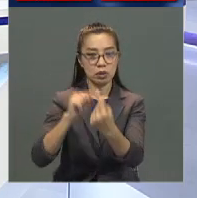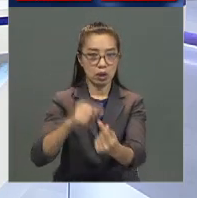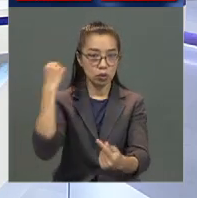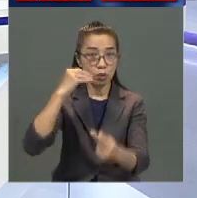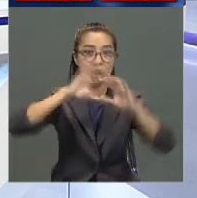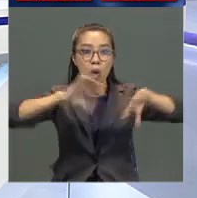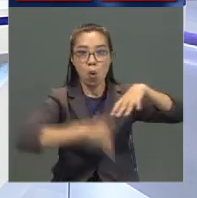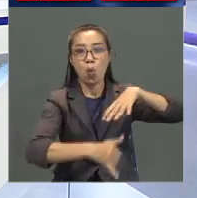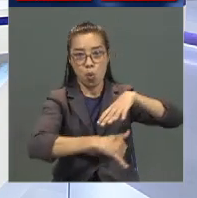สิ่งที่บีการคลังจ่ายในต่างประเทศจะประสานกับกรมการกงสุลเพื่อติดตามนายจ้างกันอีกต่อไปนะๆไปทำงานต่างประเทศก็ไปอย่างถูกต้องตามกฎหมายจะได้ให้ความช่วยเหลือกันอย่างเต็มที่นะครับส่วนคนไทยในต่างประเทศที่กำลังรอกลับประเทศไทยเราสักนิดนึงเขาก็ตอนนี้ไม่ใช่ไม่มีนะฮะเดินทางกลับเข้ามาอย่างต่อเนื่องและก็อยู่ในสเตจKorean Teenครับ